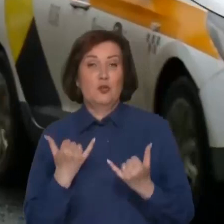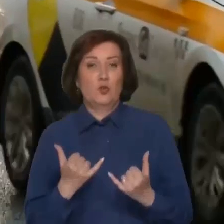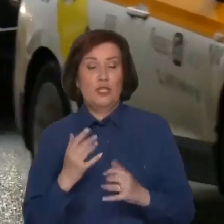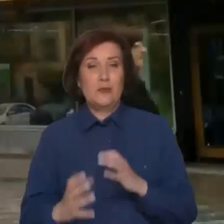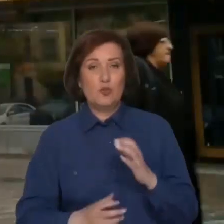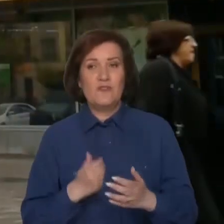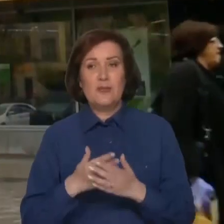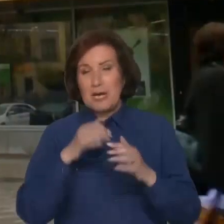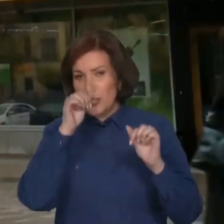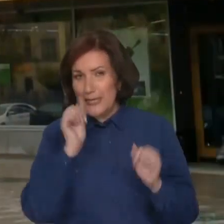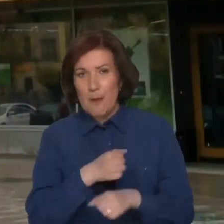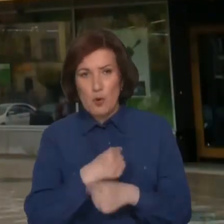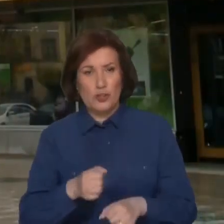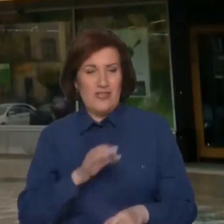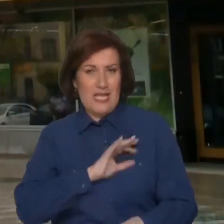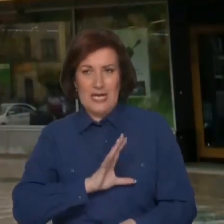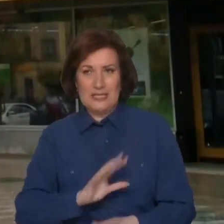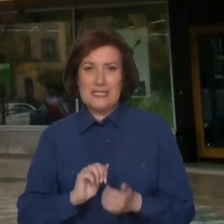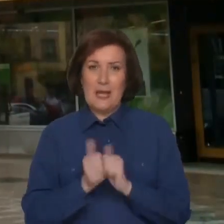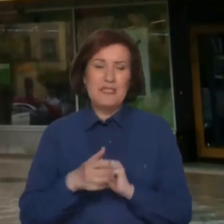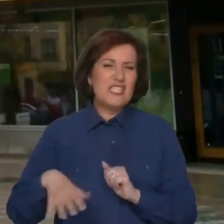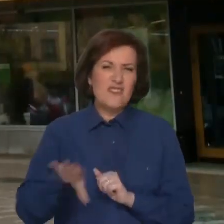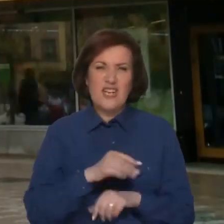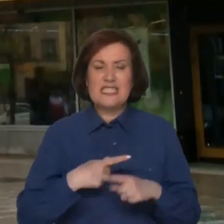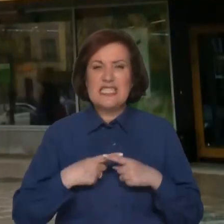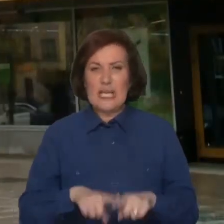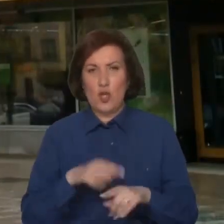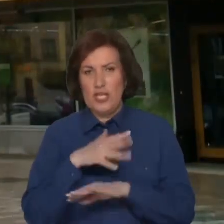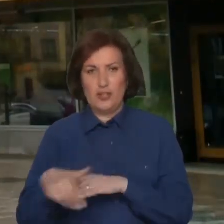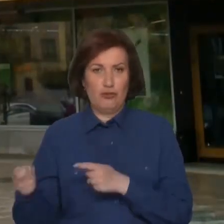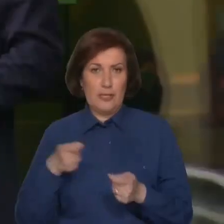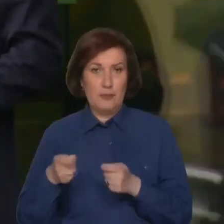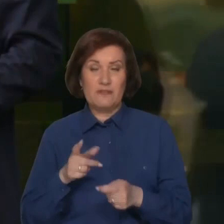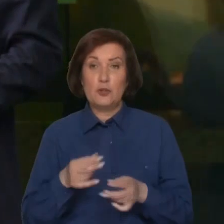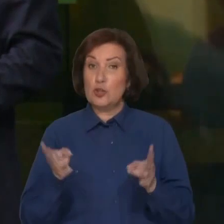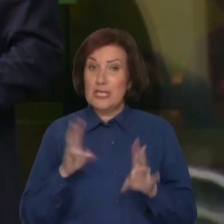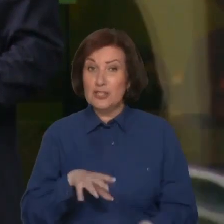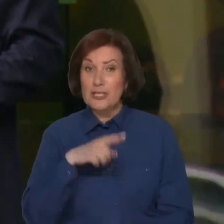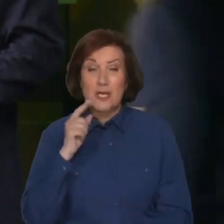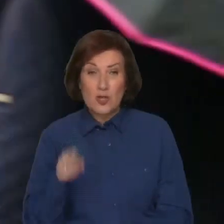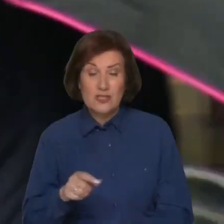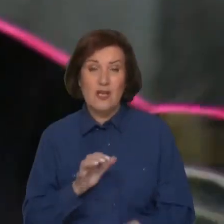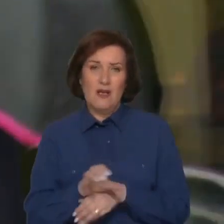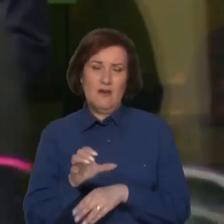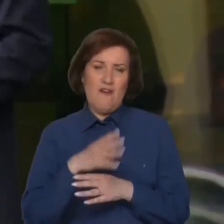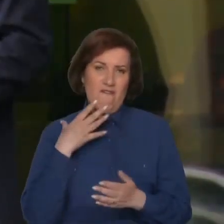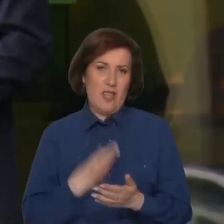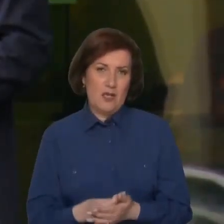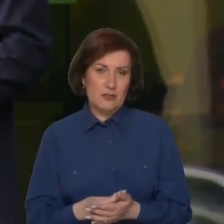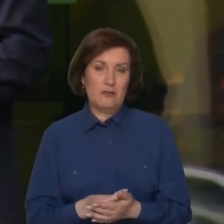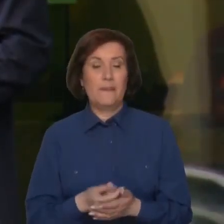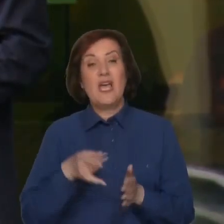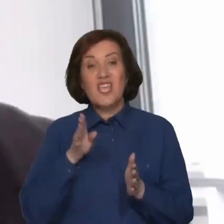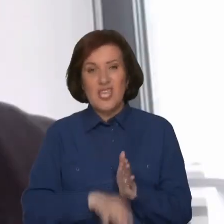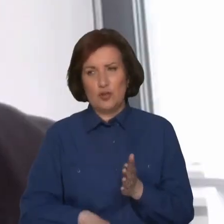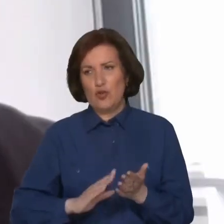сучасному світі майже неможливо та нерентабельно замістити весь технологічний імпорт. Все, що залишається Росії, виробляти власну продукцію